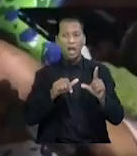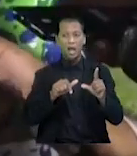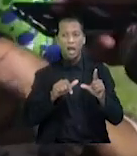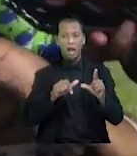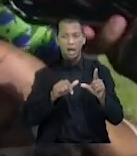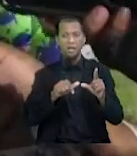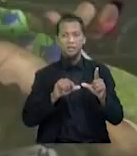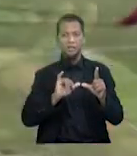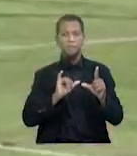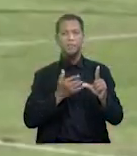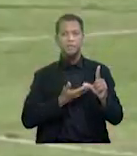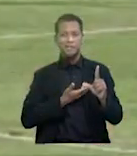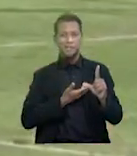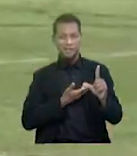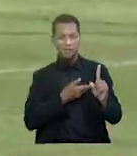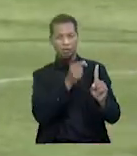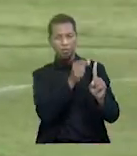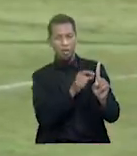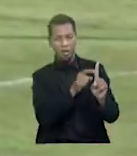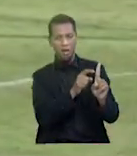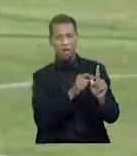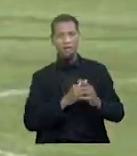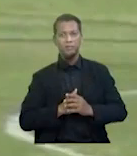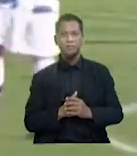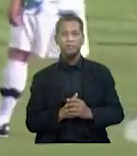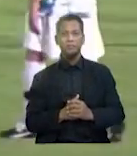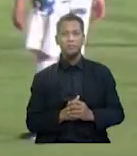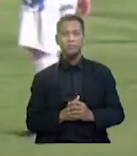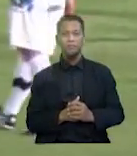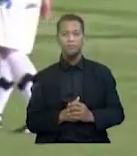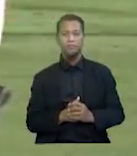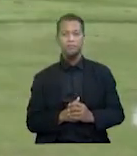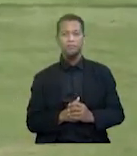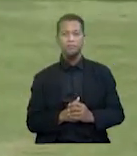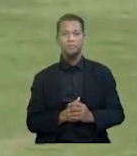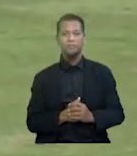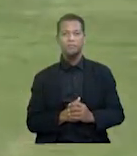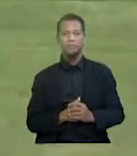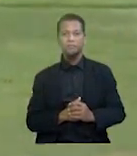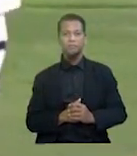diharapkan tetap jalan. Dari Jakarta, Rani Sanjaya melaporkan.